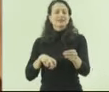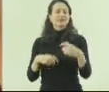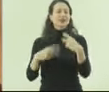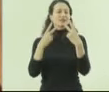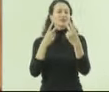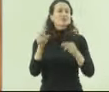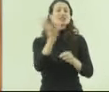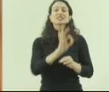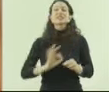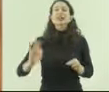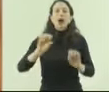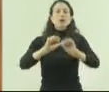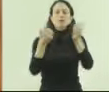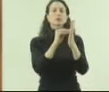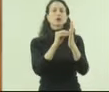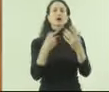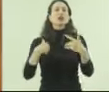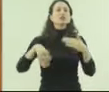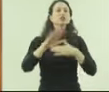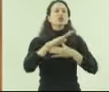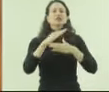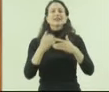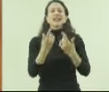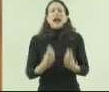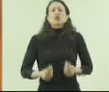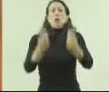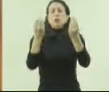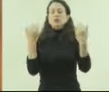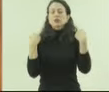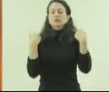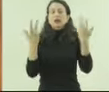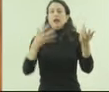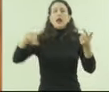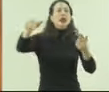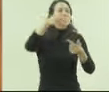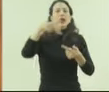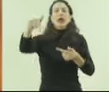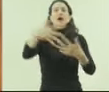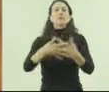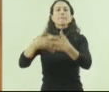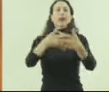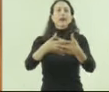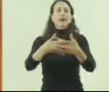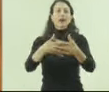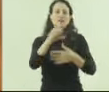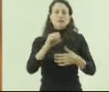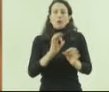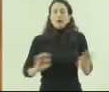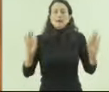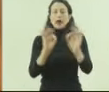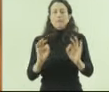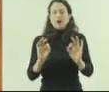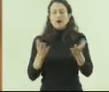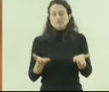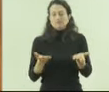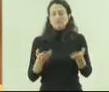университет, който е в топ-10 в световната класация. Осъзнавайки това трябва да инвестира много повече в образование, което ще бъде адекватно, не просто към